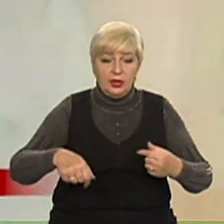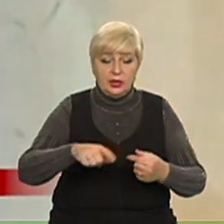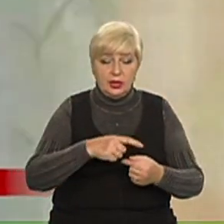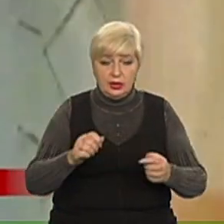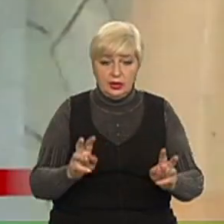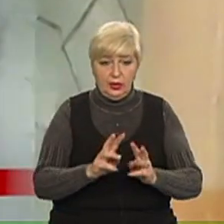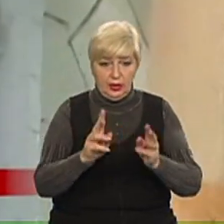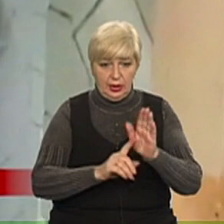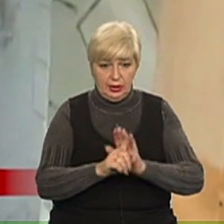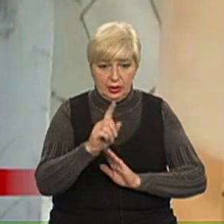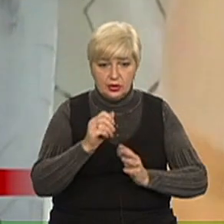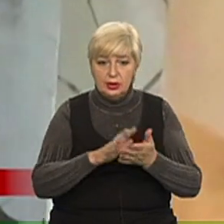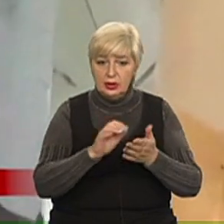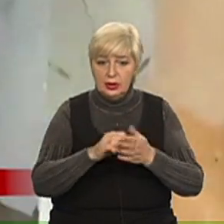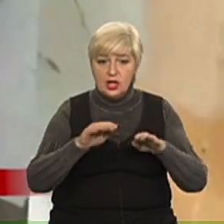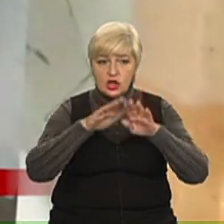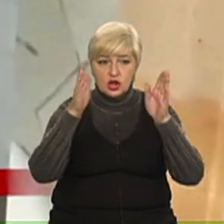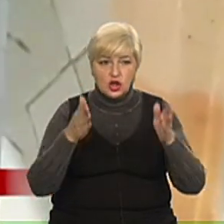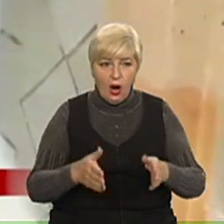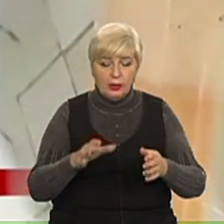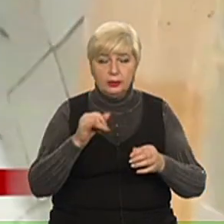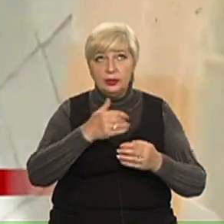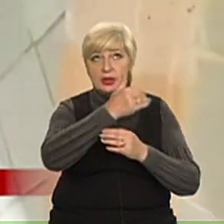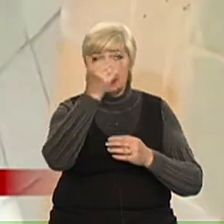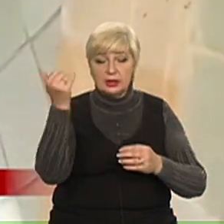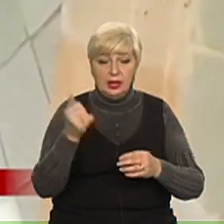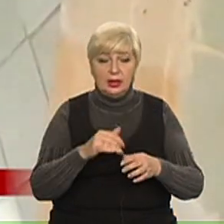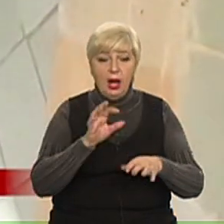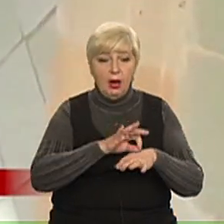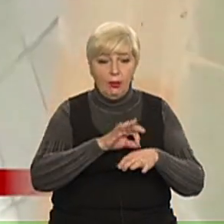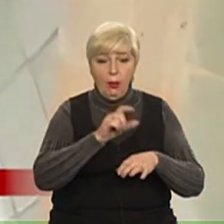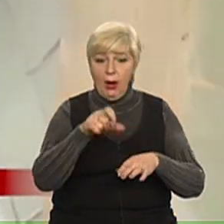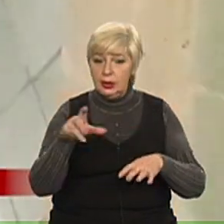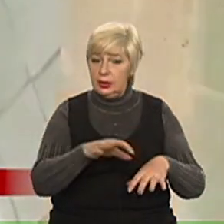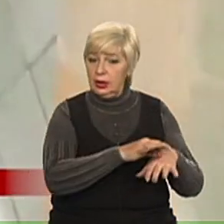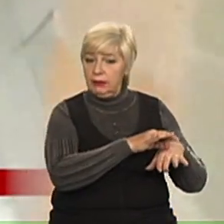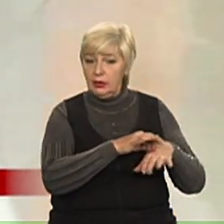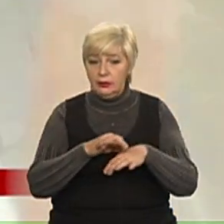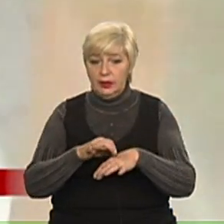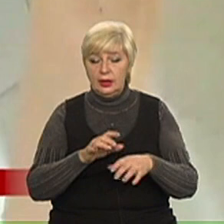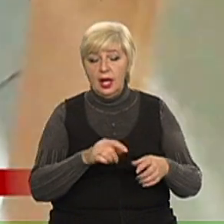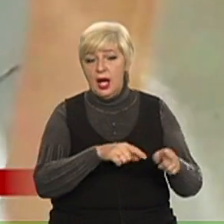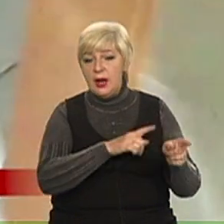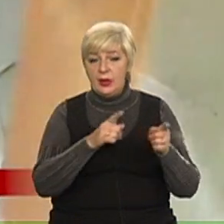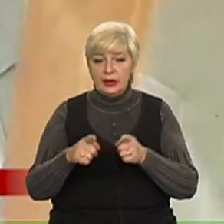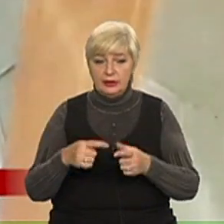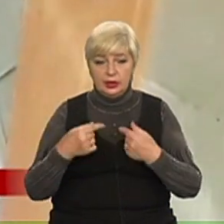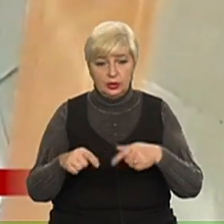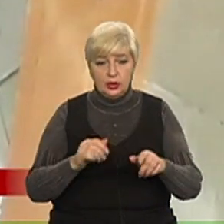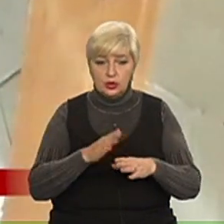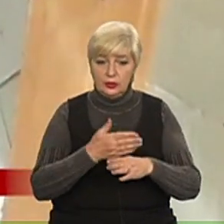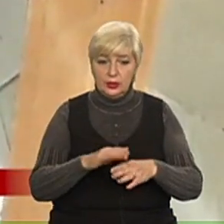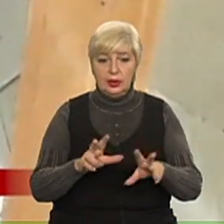шафу з інвентарем та пошкодив стелю. Через сильне задимлення пацієнтів евакуювали і перевели до іншого відділення. Минулось